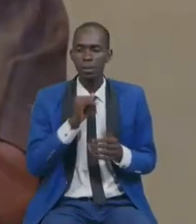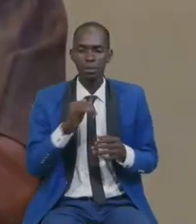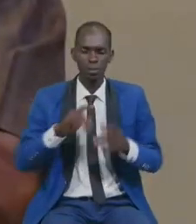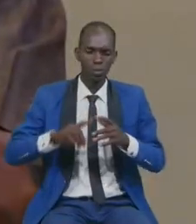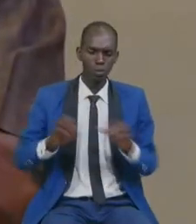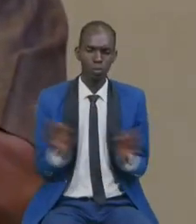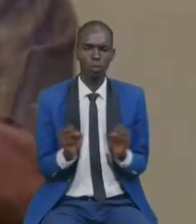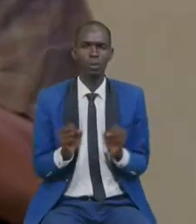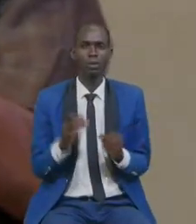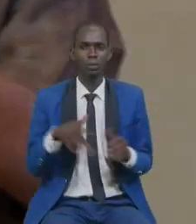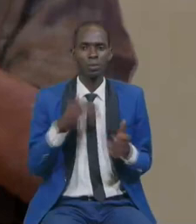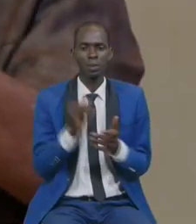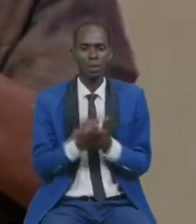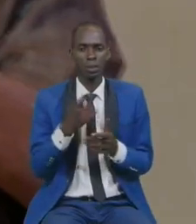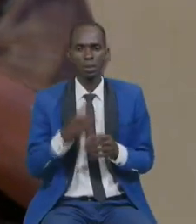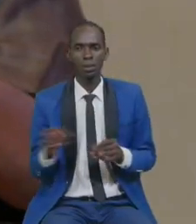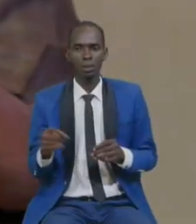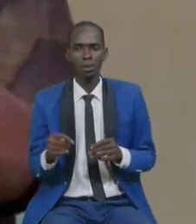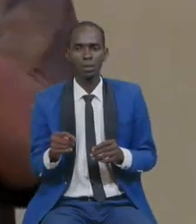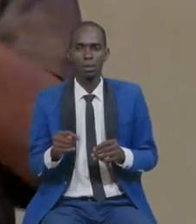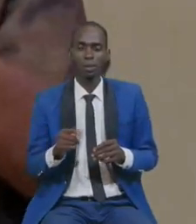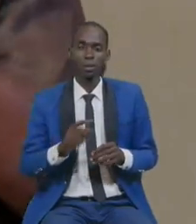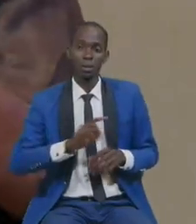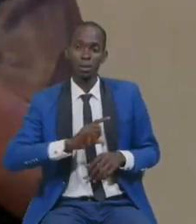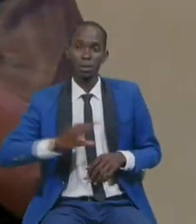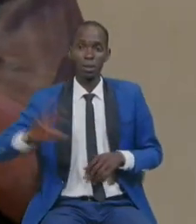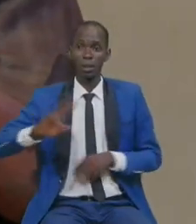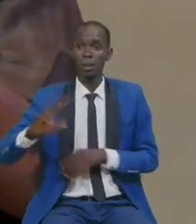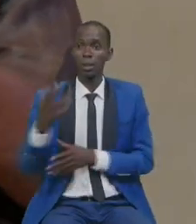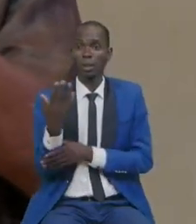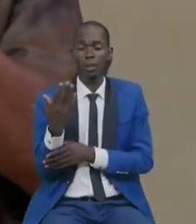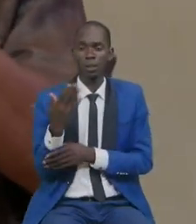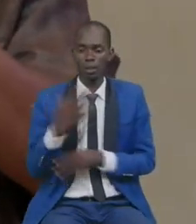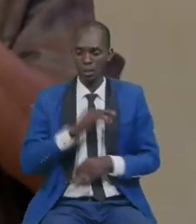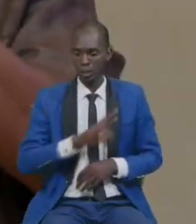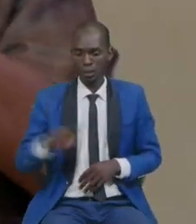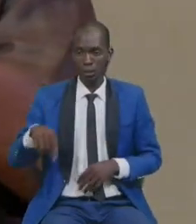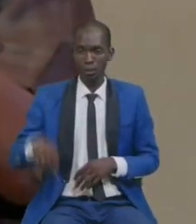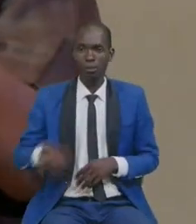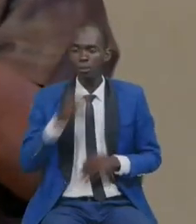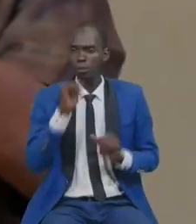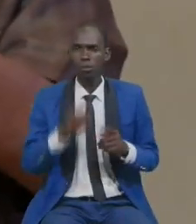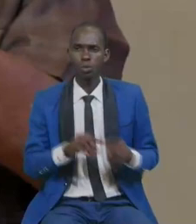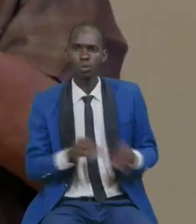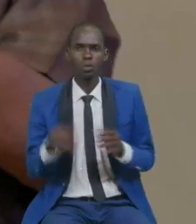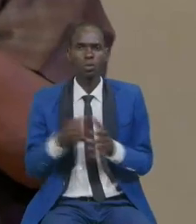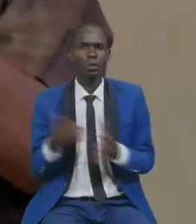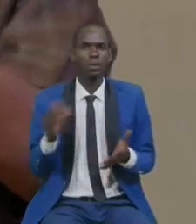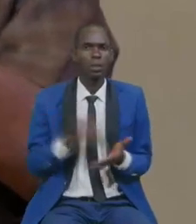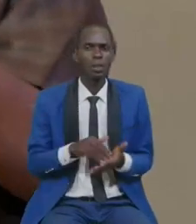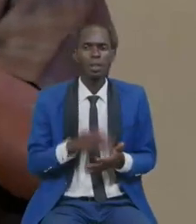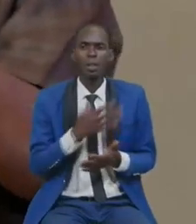mon pied droit, je ne peux plus soulever ça. Je ne pourrais plus parler. Quand ma femme a vu, elle a dit d'attendre.